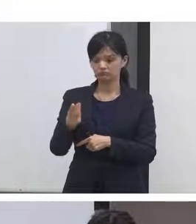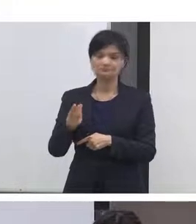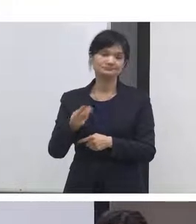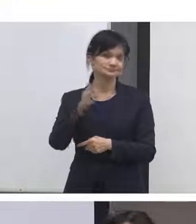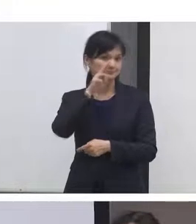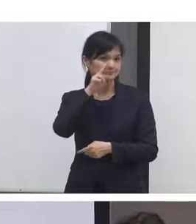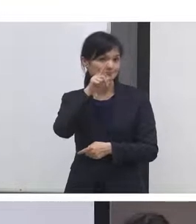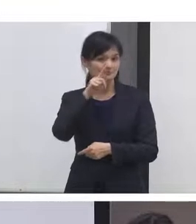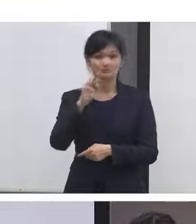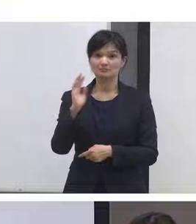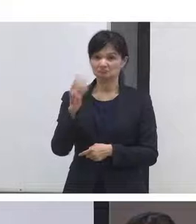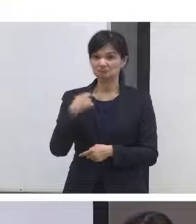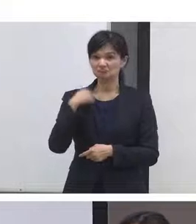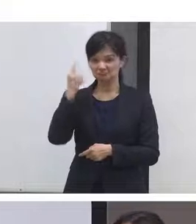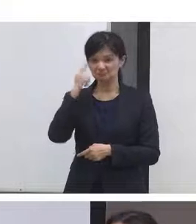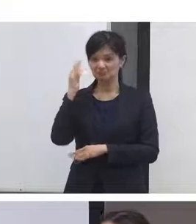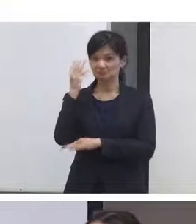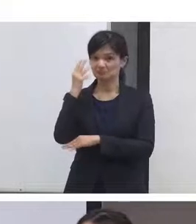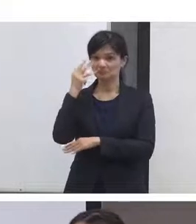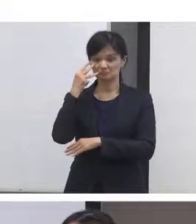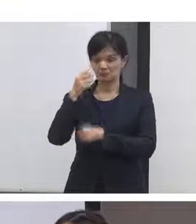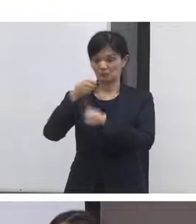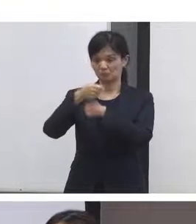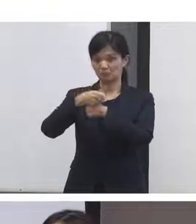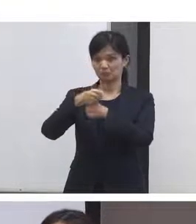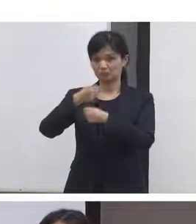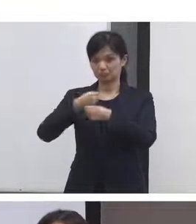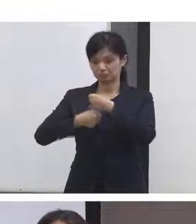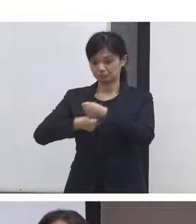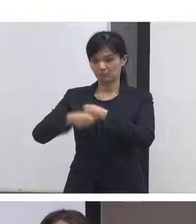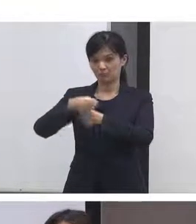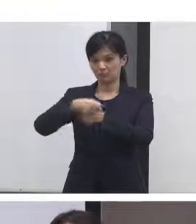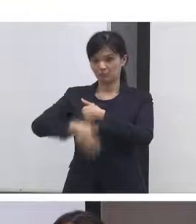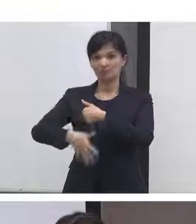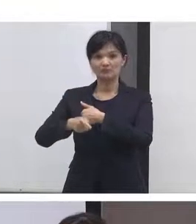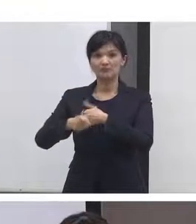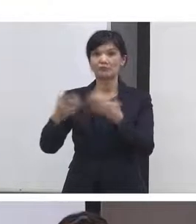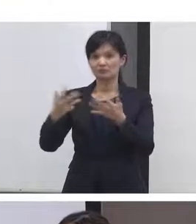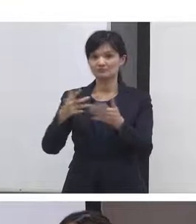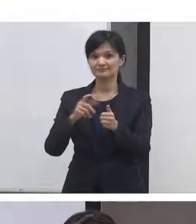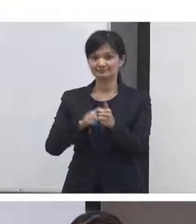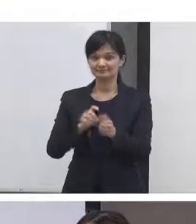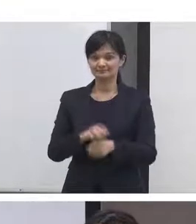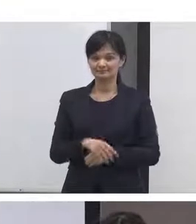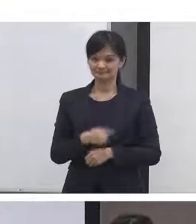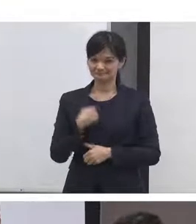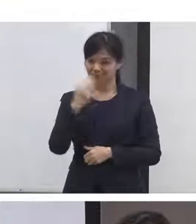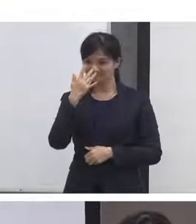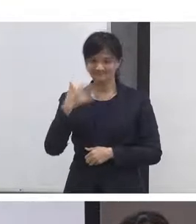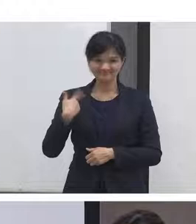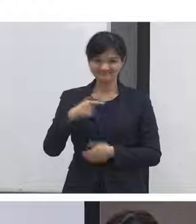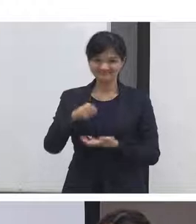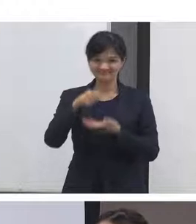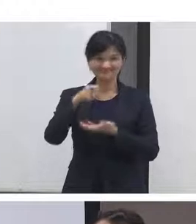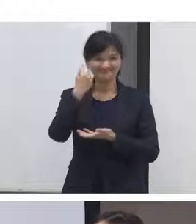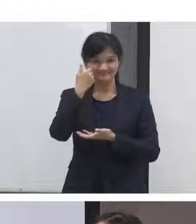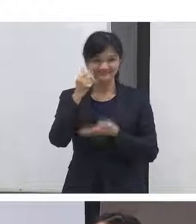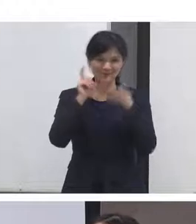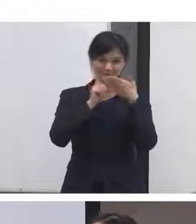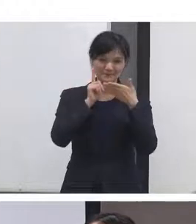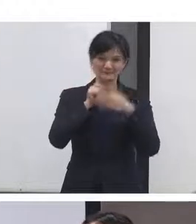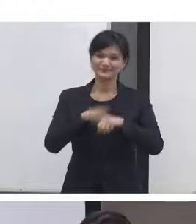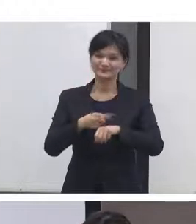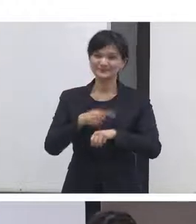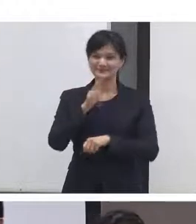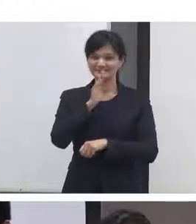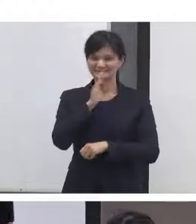能是更大的政治结构性问题。那是我们有一位就是可能在场比较害羞的人提出来的。对，然后对，那对